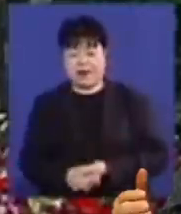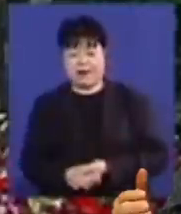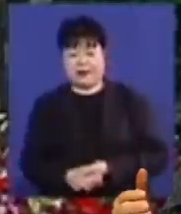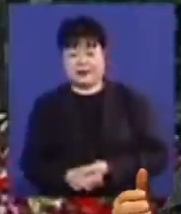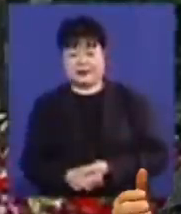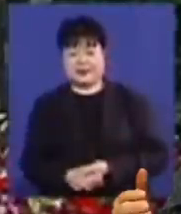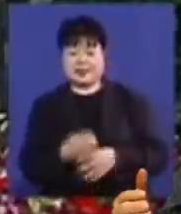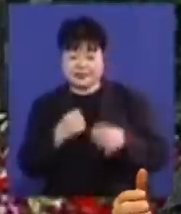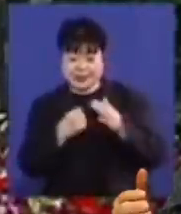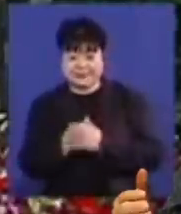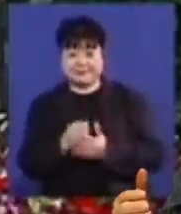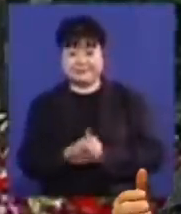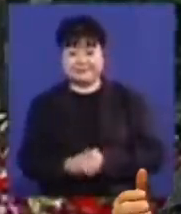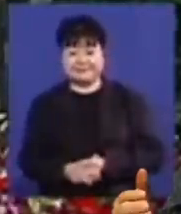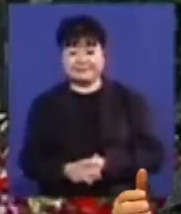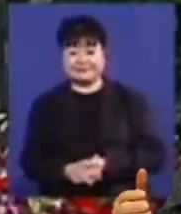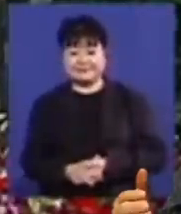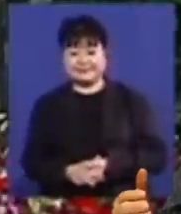그러니